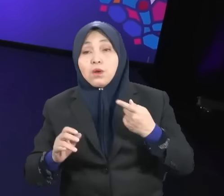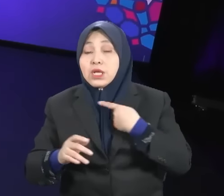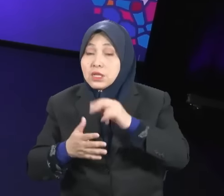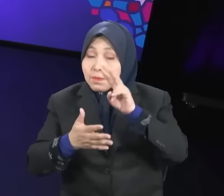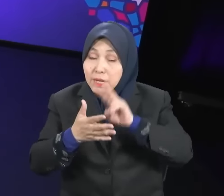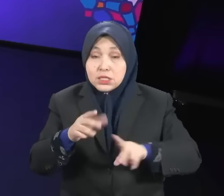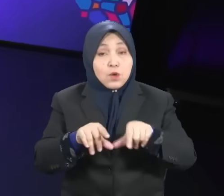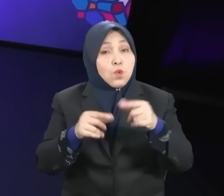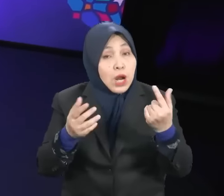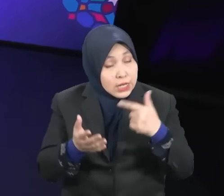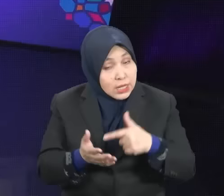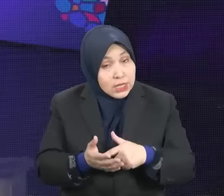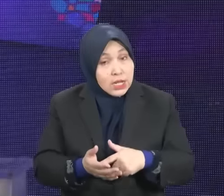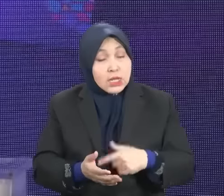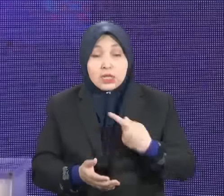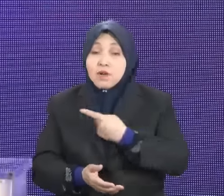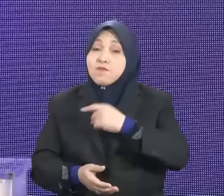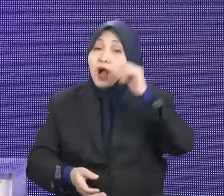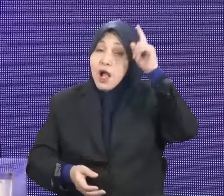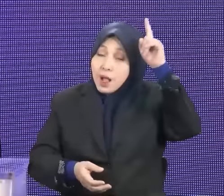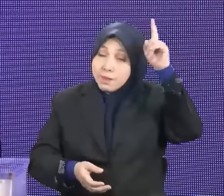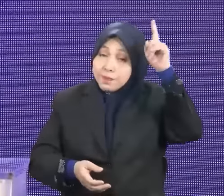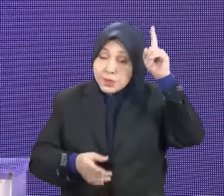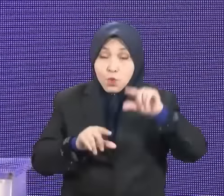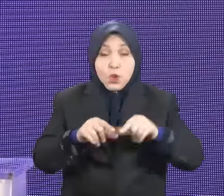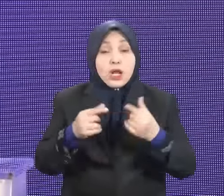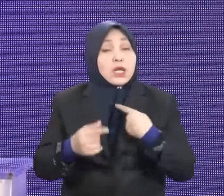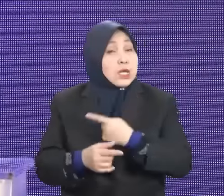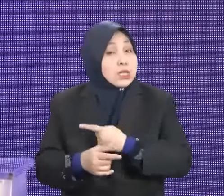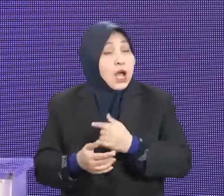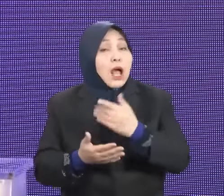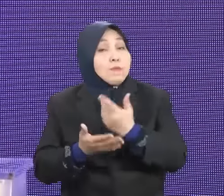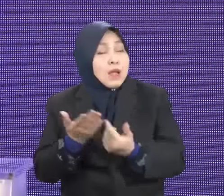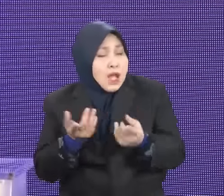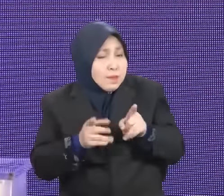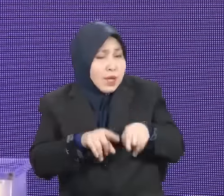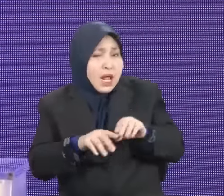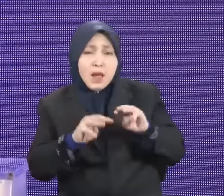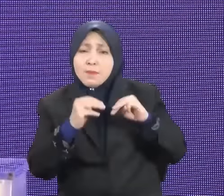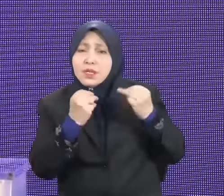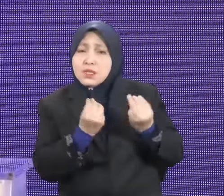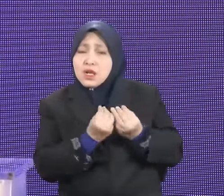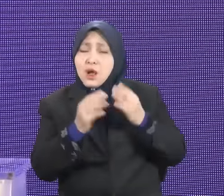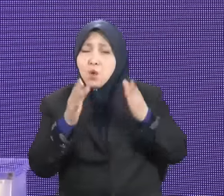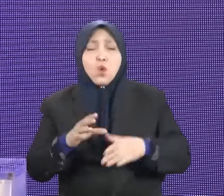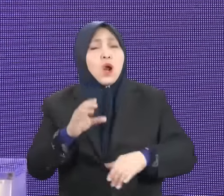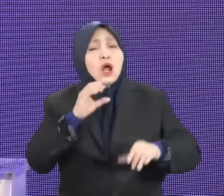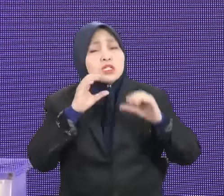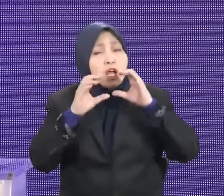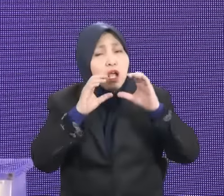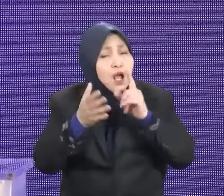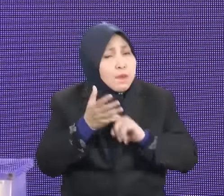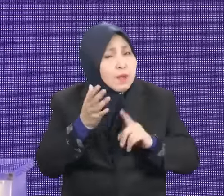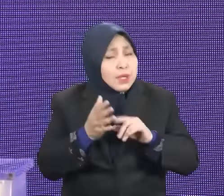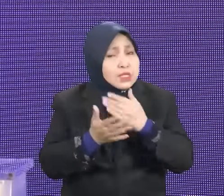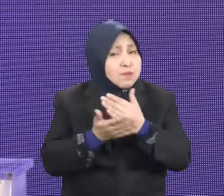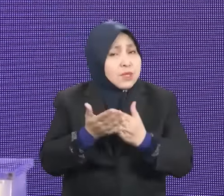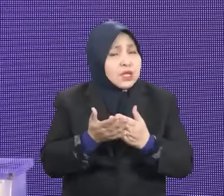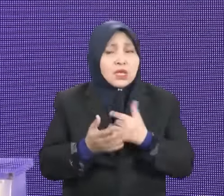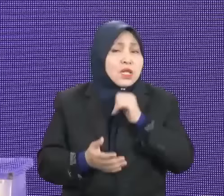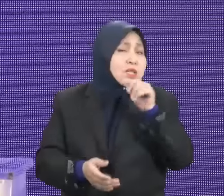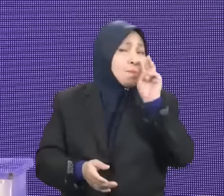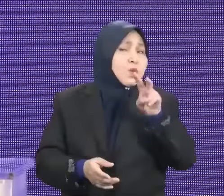Alquran ini paham Alquran ini haramnya kita sesuatu peristiwa berlaku dalam masyarakat bukan cakap sesuatu gitu dah tak